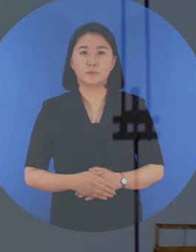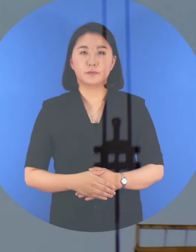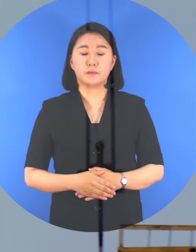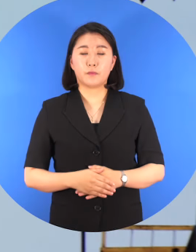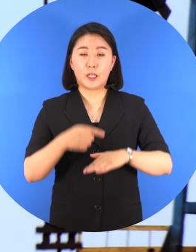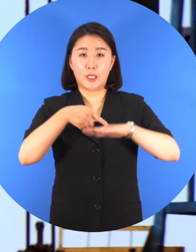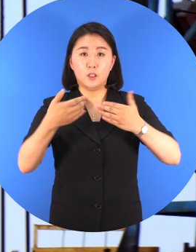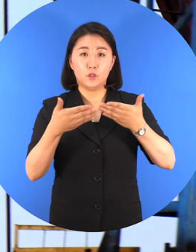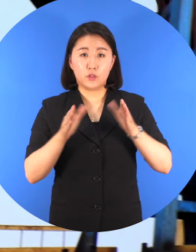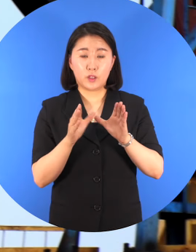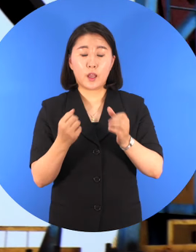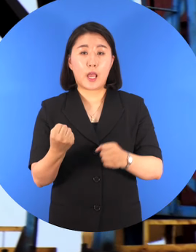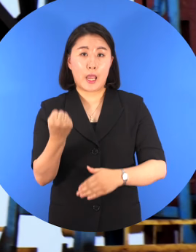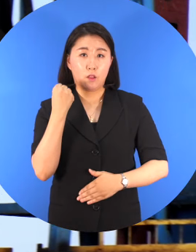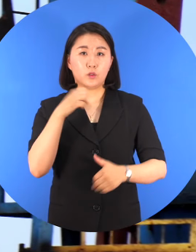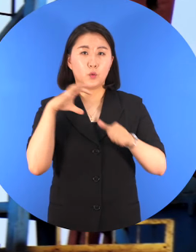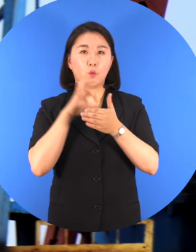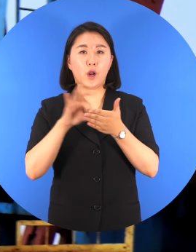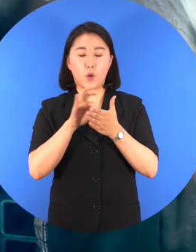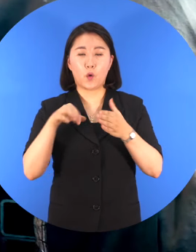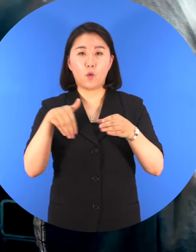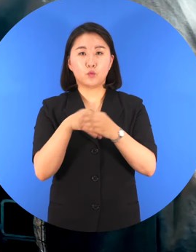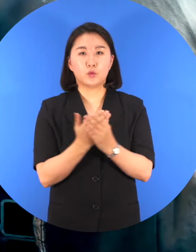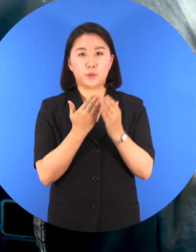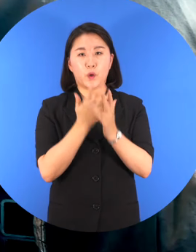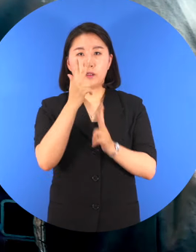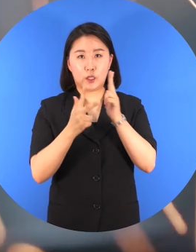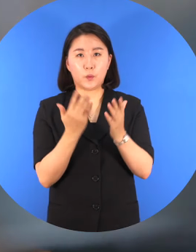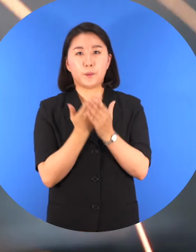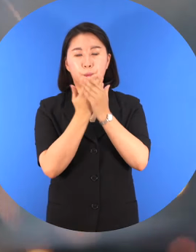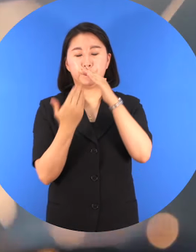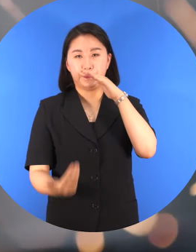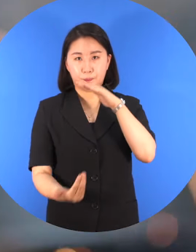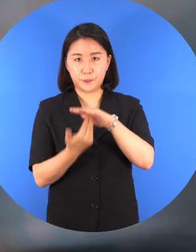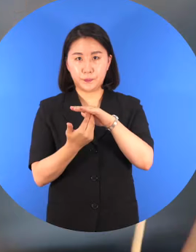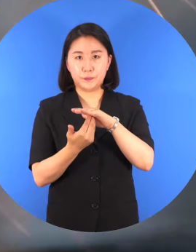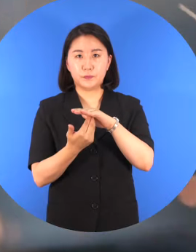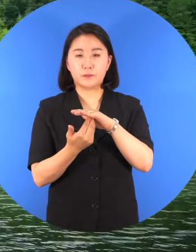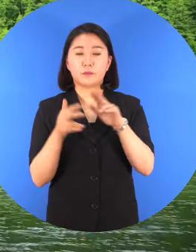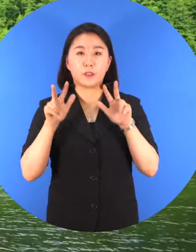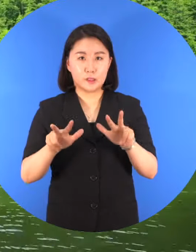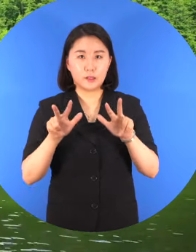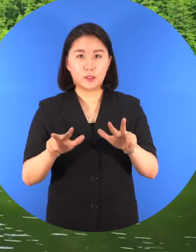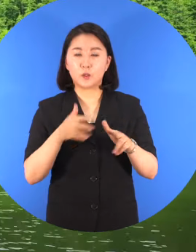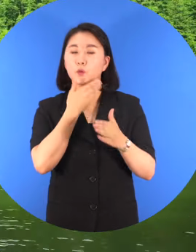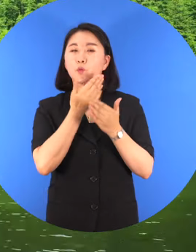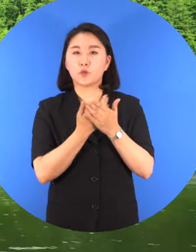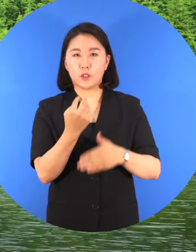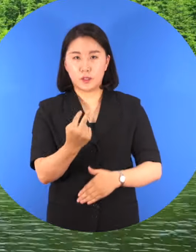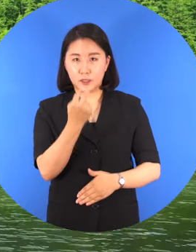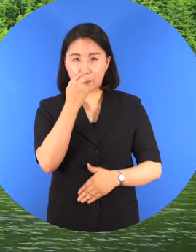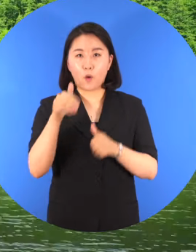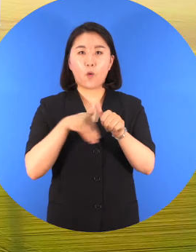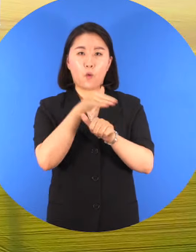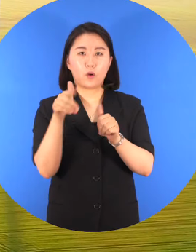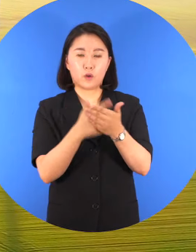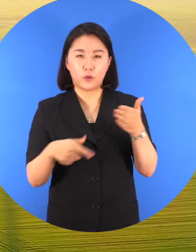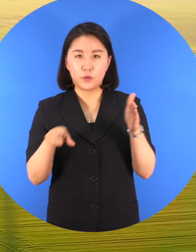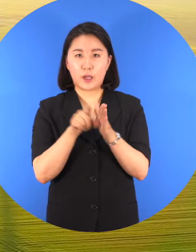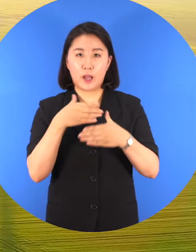인류는 에너지를 활용하여 문명과 산업 발전을 이루었습니다. 이제는 소중한 생명과